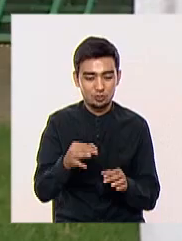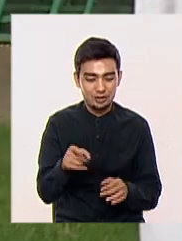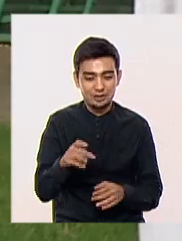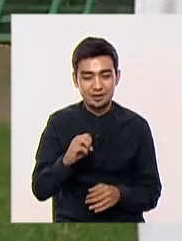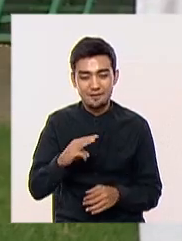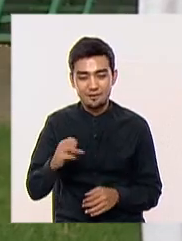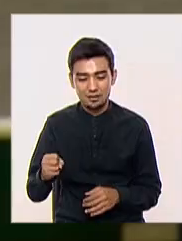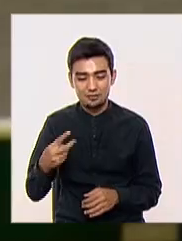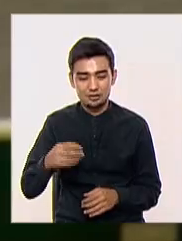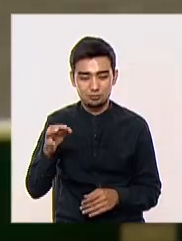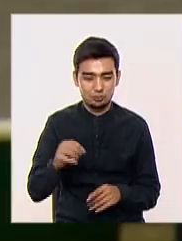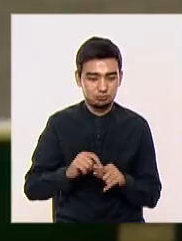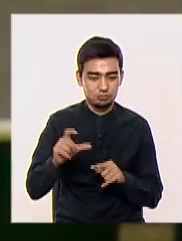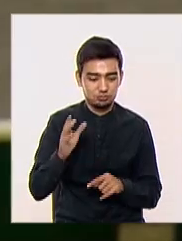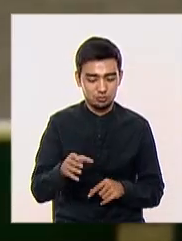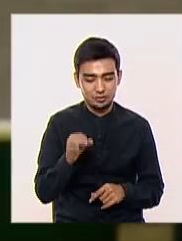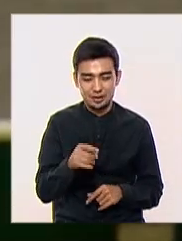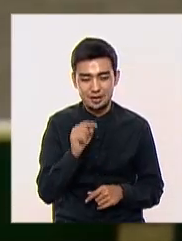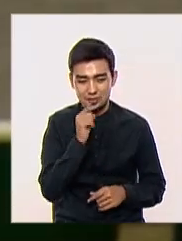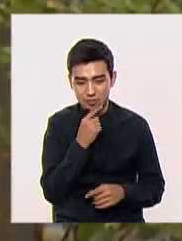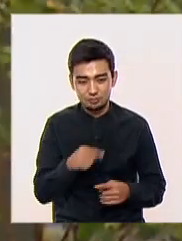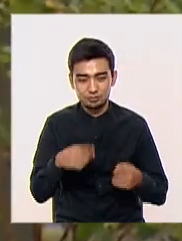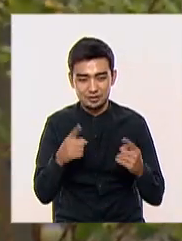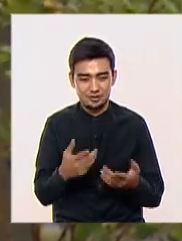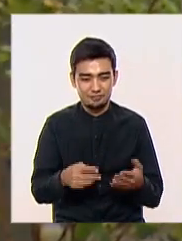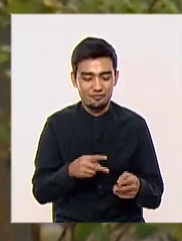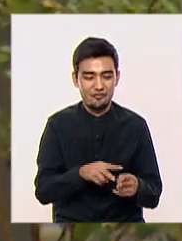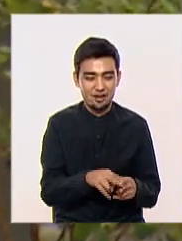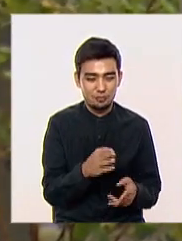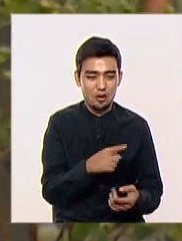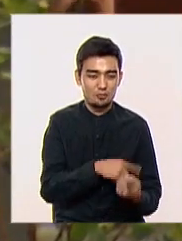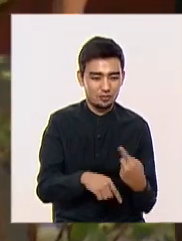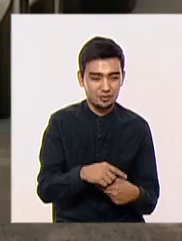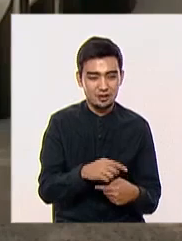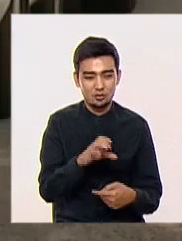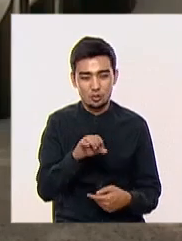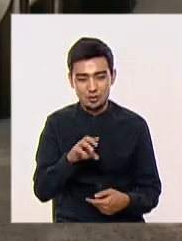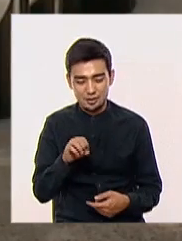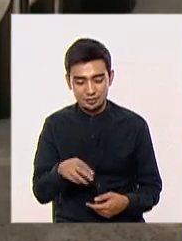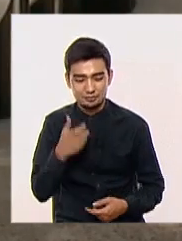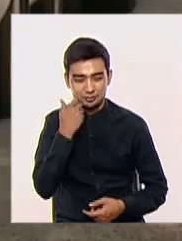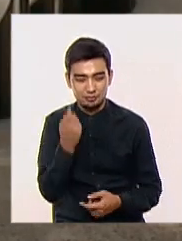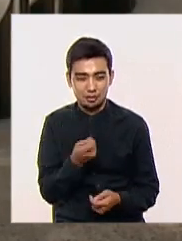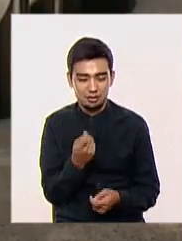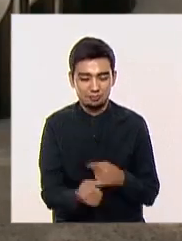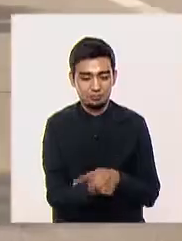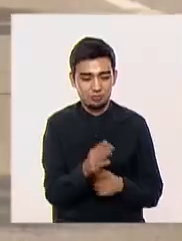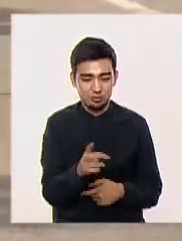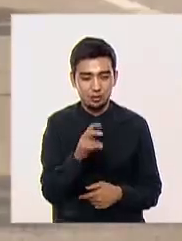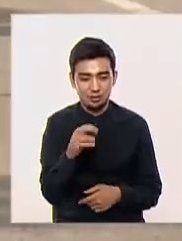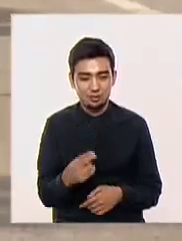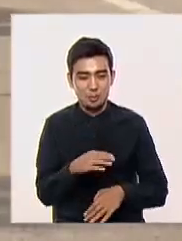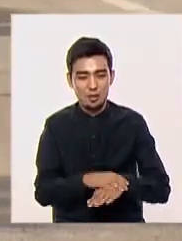ставканы 20%-ға өсіреді дейді. Бұл экономиканың дамуын тежейді, елдегі бизнес субъектілері тұралап, табыс азаяды. Сондықтан орталық банктің